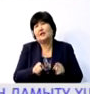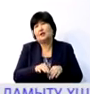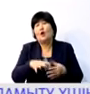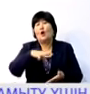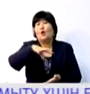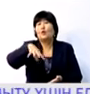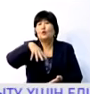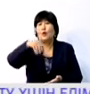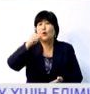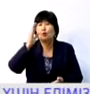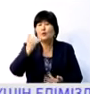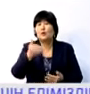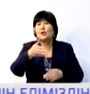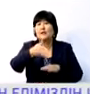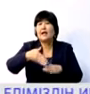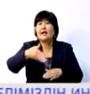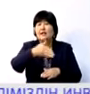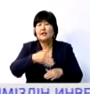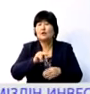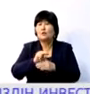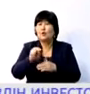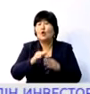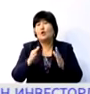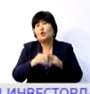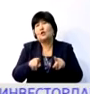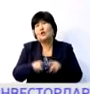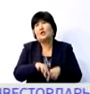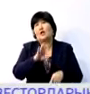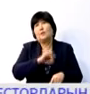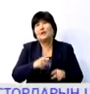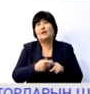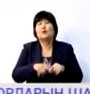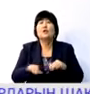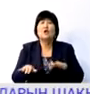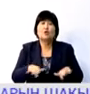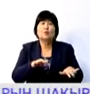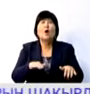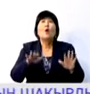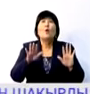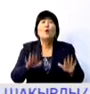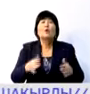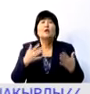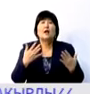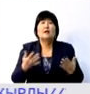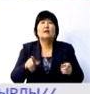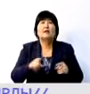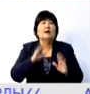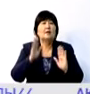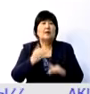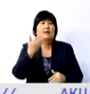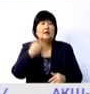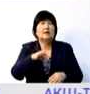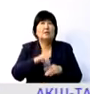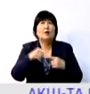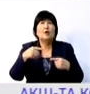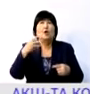торт болады, соларды кесіп үйретеміз, осында үйде де пайдаланады да ондай жұмыстарды. Орталықта қолаяғы еркіне бағынбаған балалардан